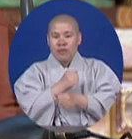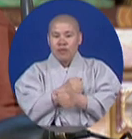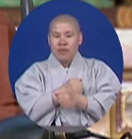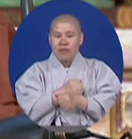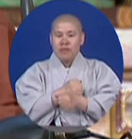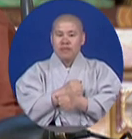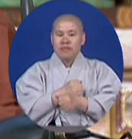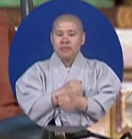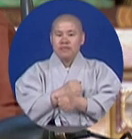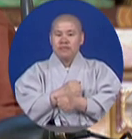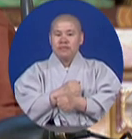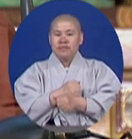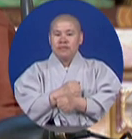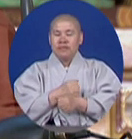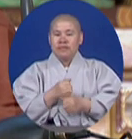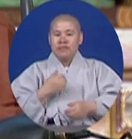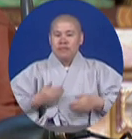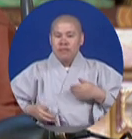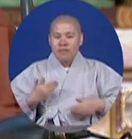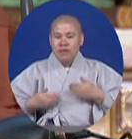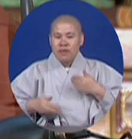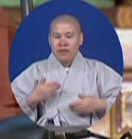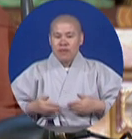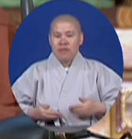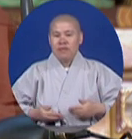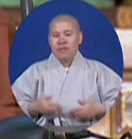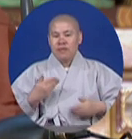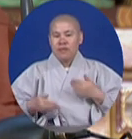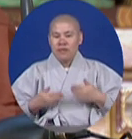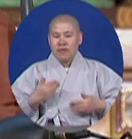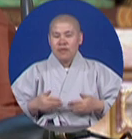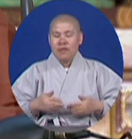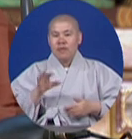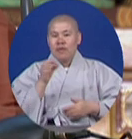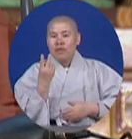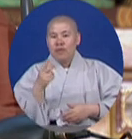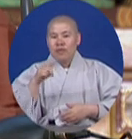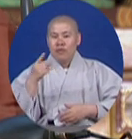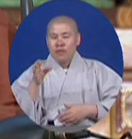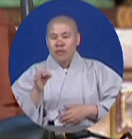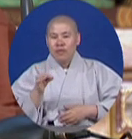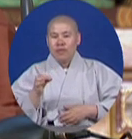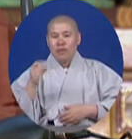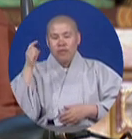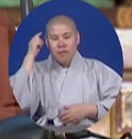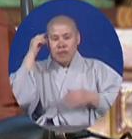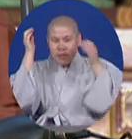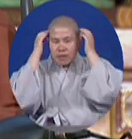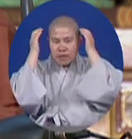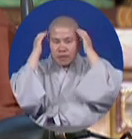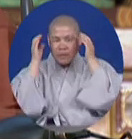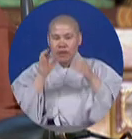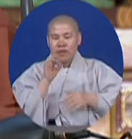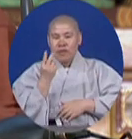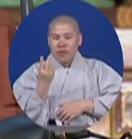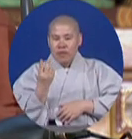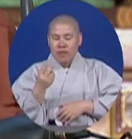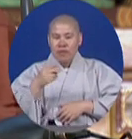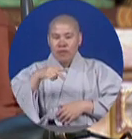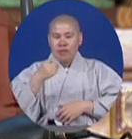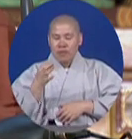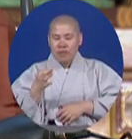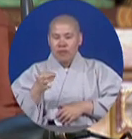번거롭고 조급해요. 그리고 요동을 해요, 이게요. 번뇌는 요동하는 겁니다. 요란하게 움직이는